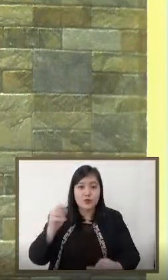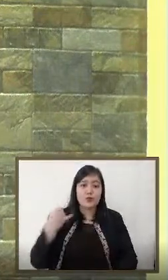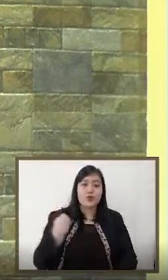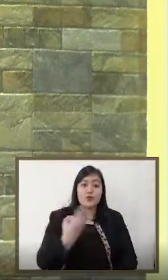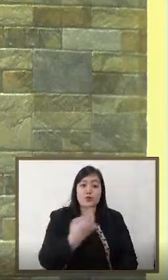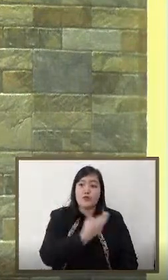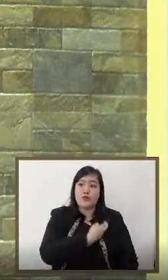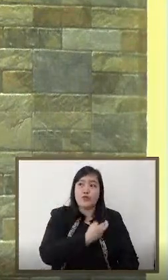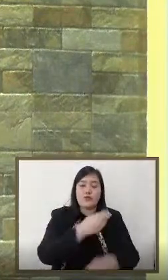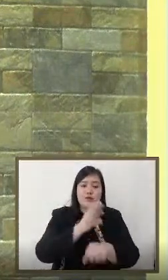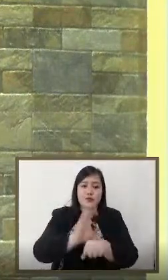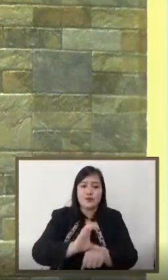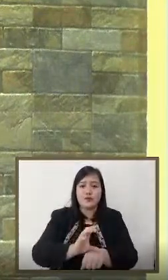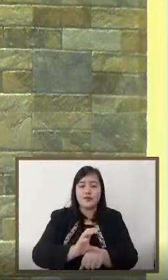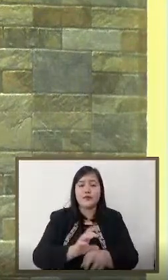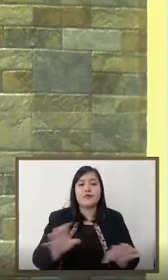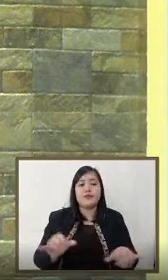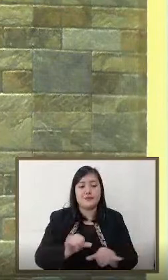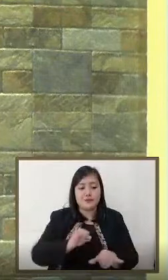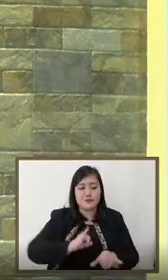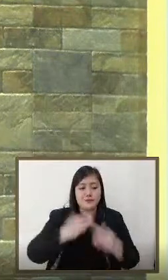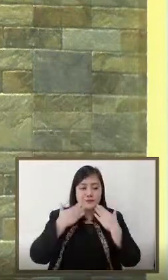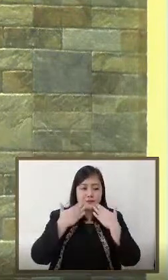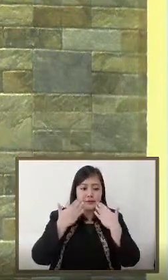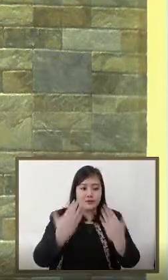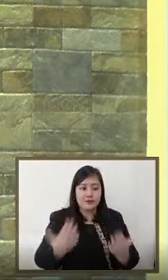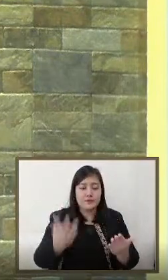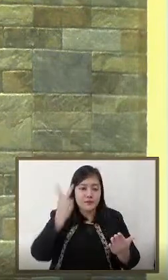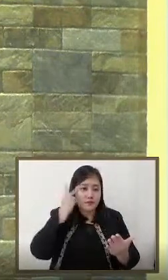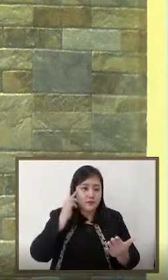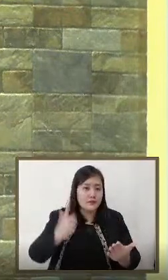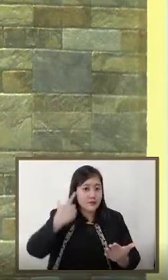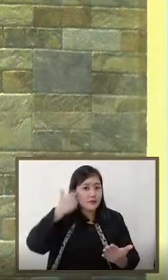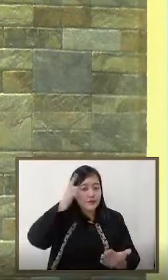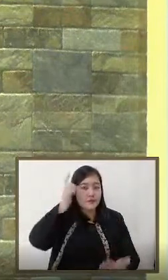ko nga pinapasalamatan si Pastor dahil